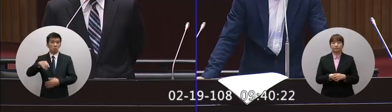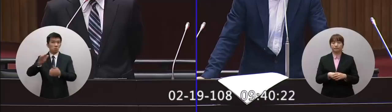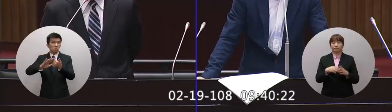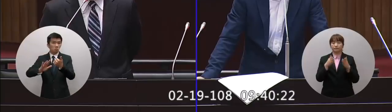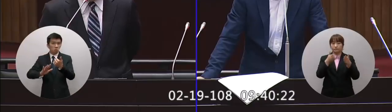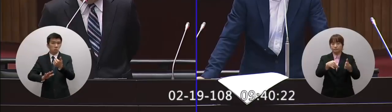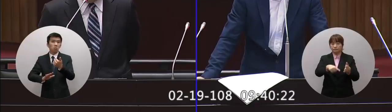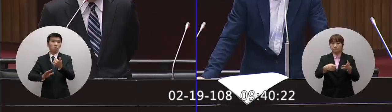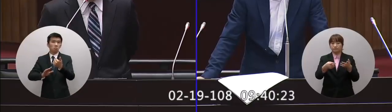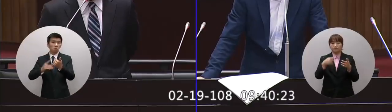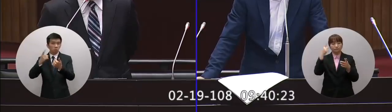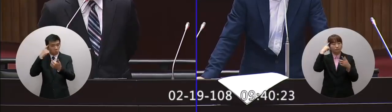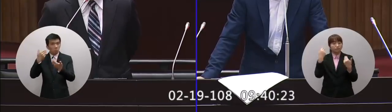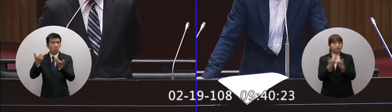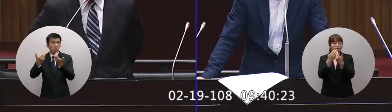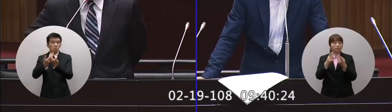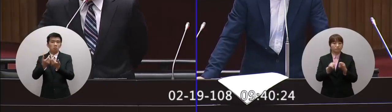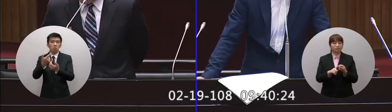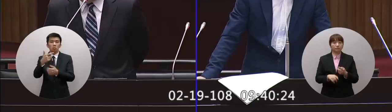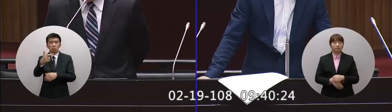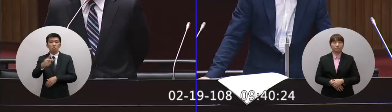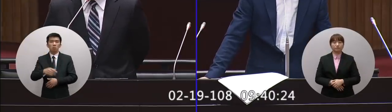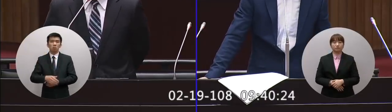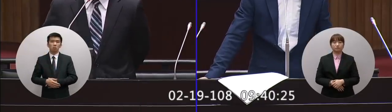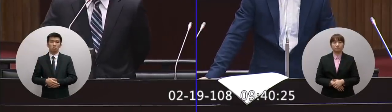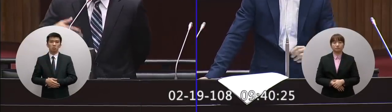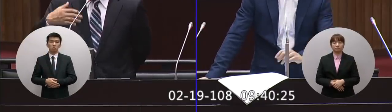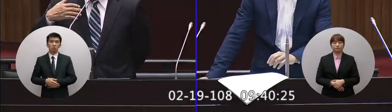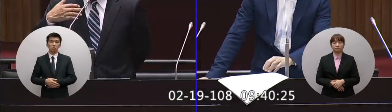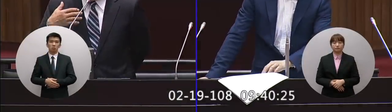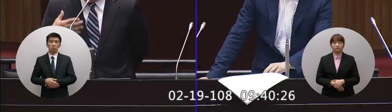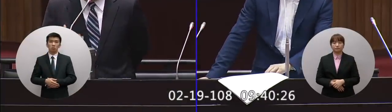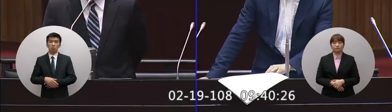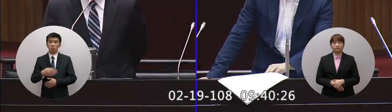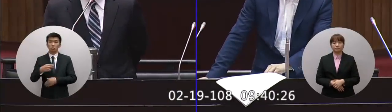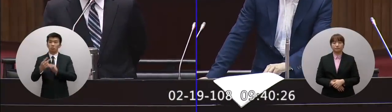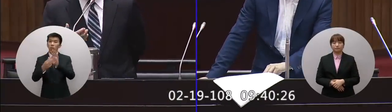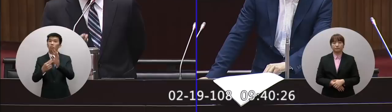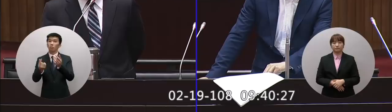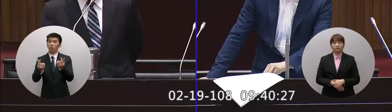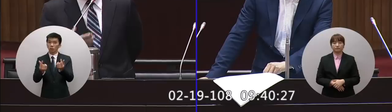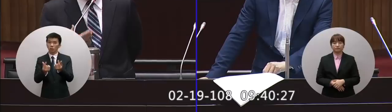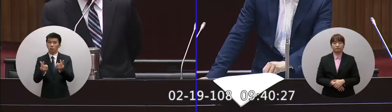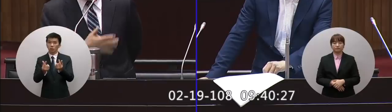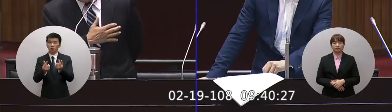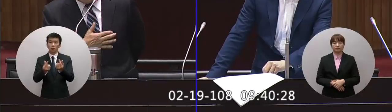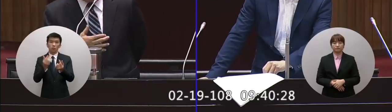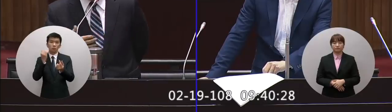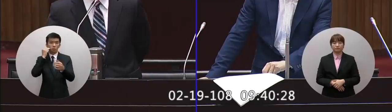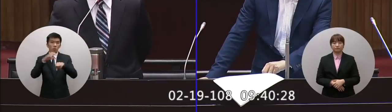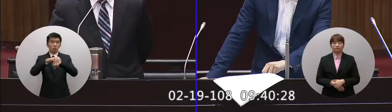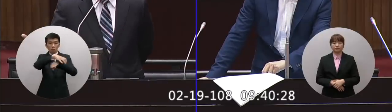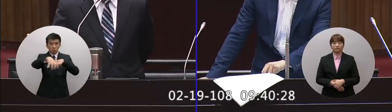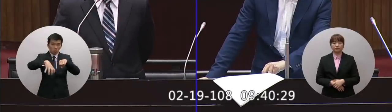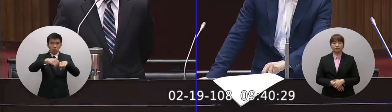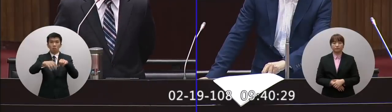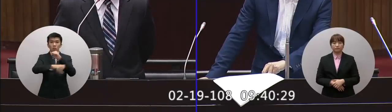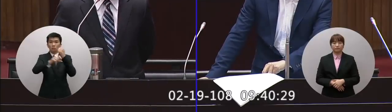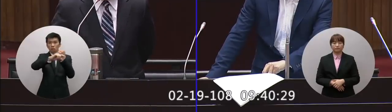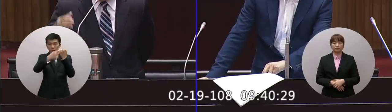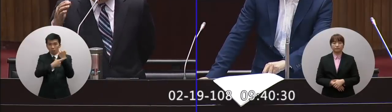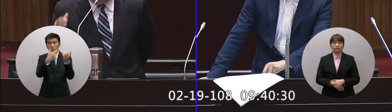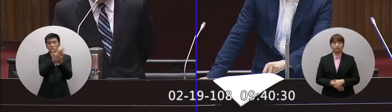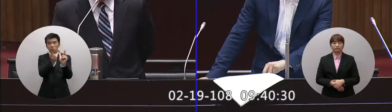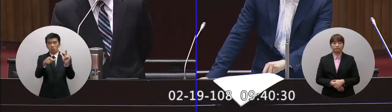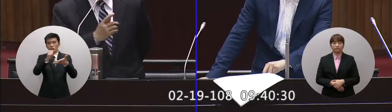说态度上反对，不要说态度上反对，以及我们的环境基本法等等都是